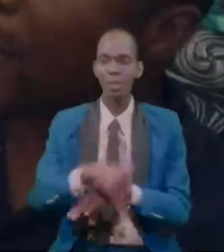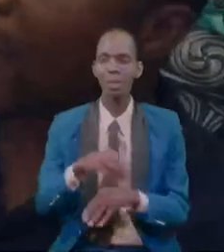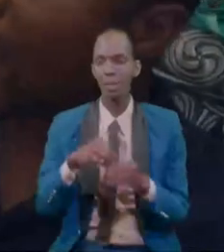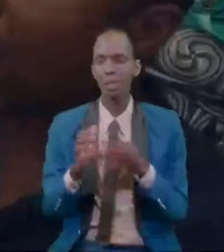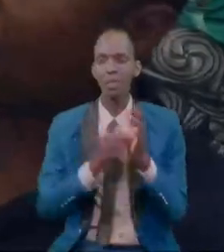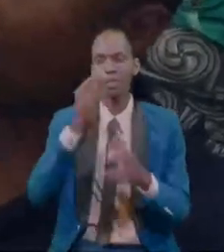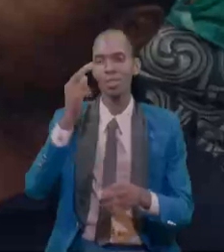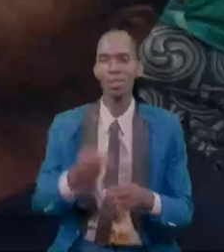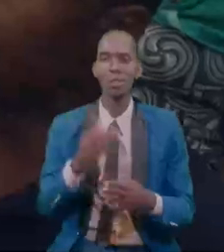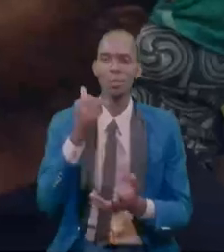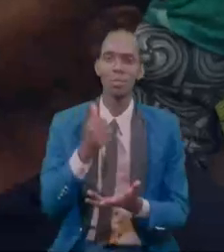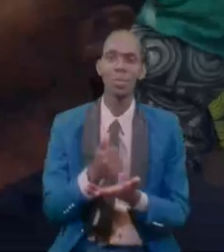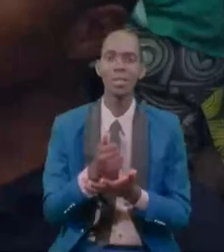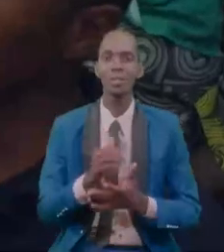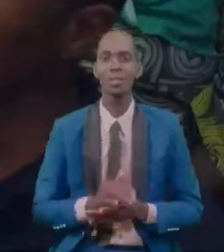Jésus-Christ.